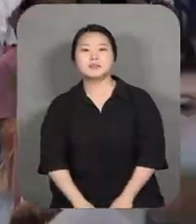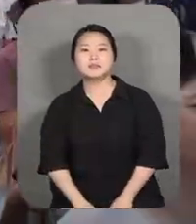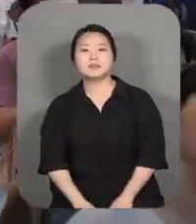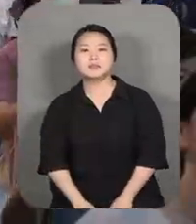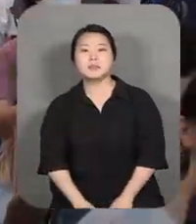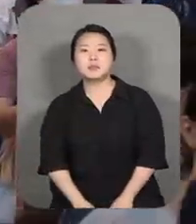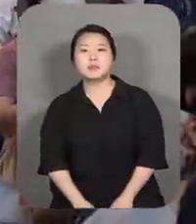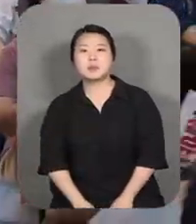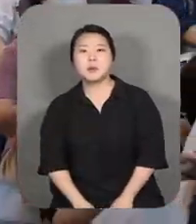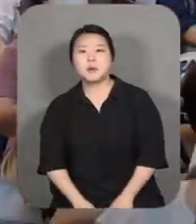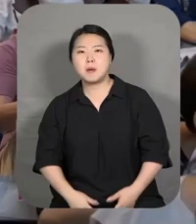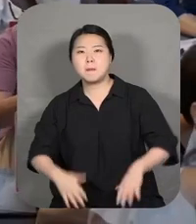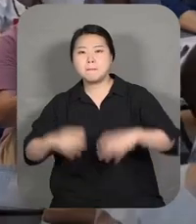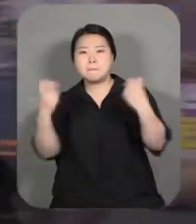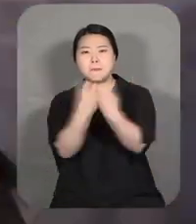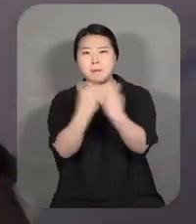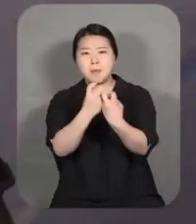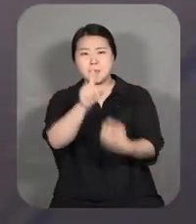무기는 단 하나,